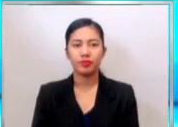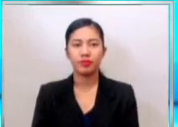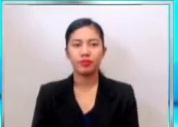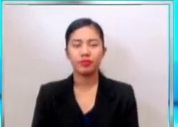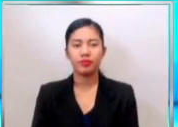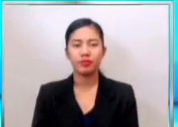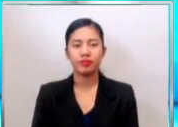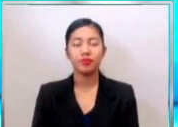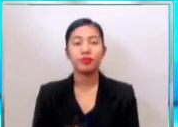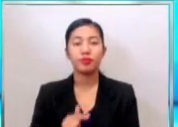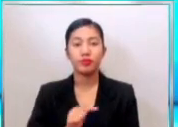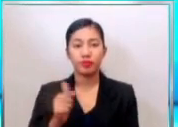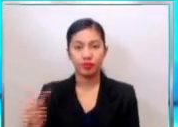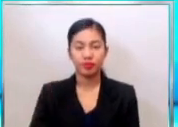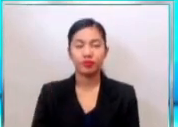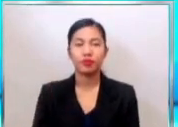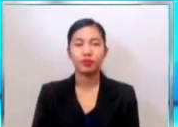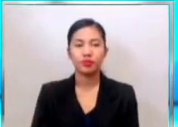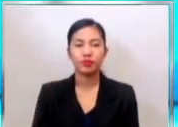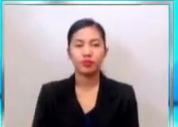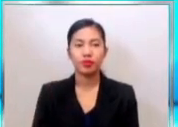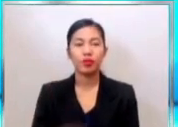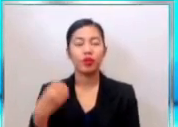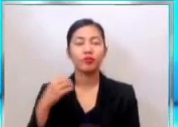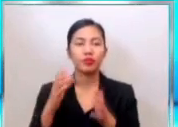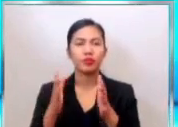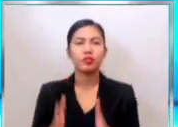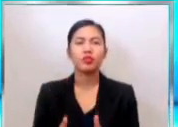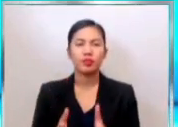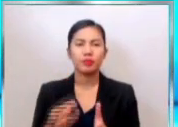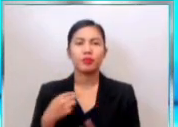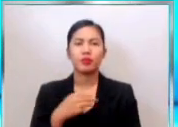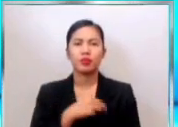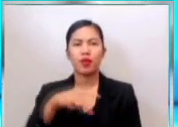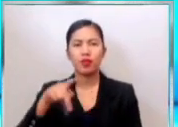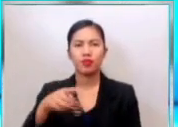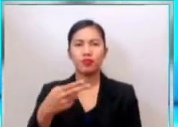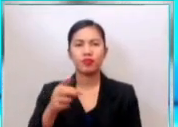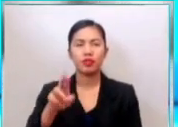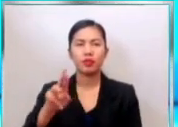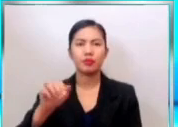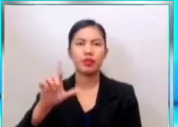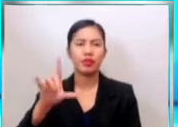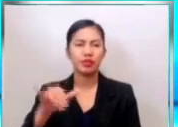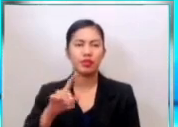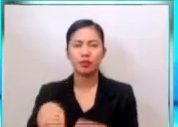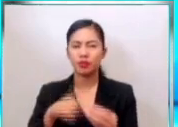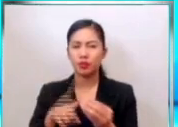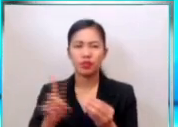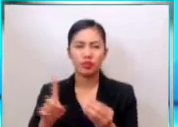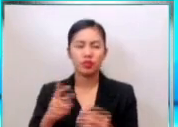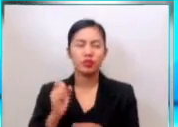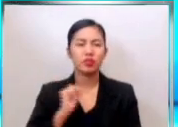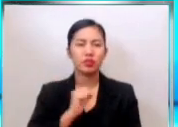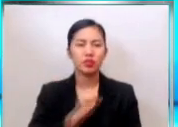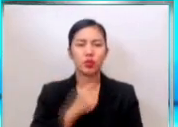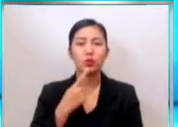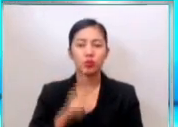Bumuwelta ang isang opisyal ng Family Pharmaceutical Corporation tungkol sa pagpapaaresto ng Senado sa kanya at sa kapatid niyang opisyal din ng